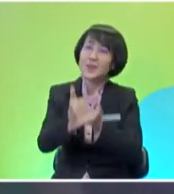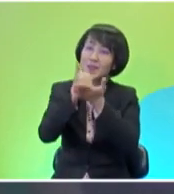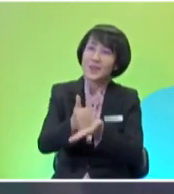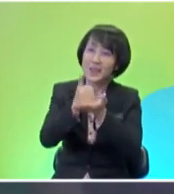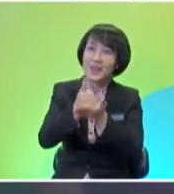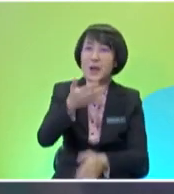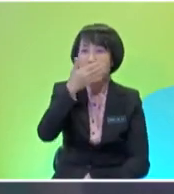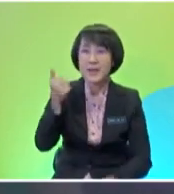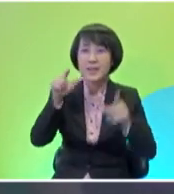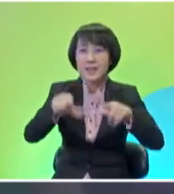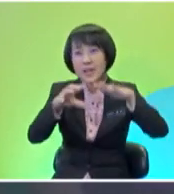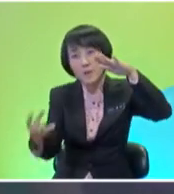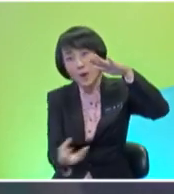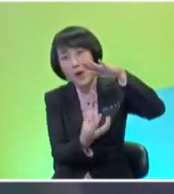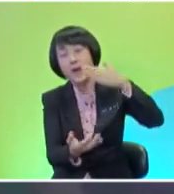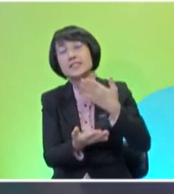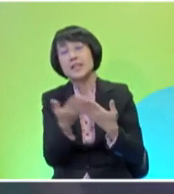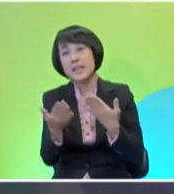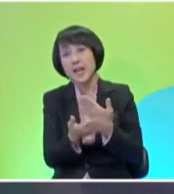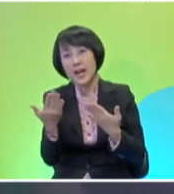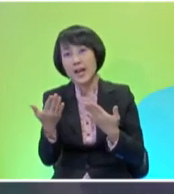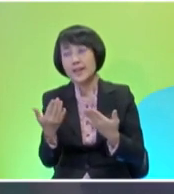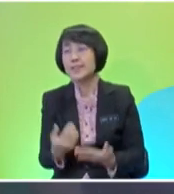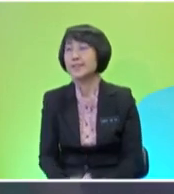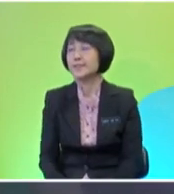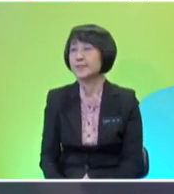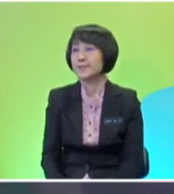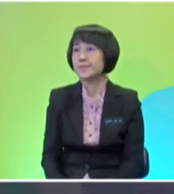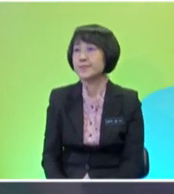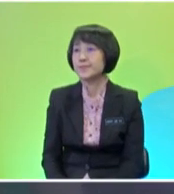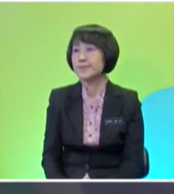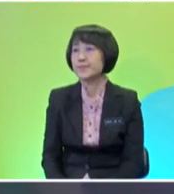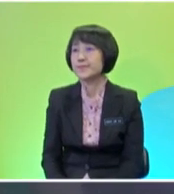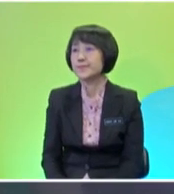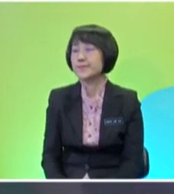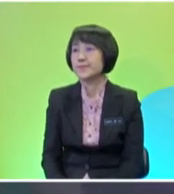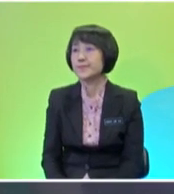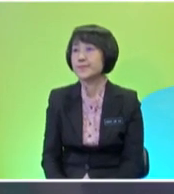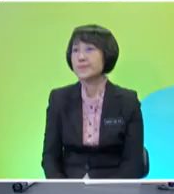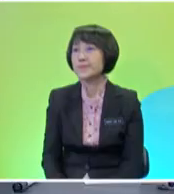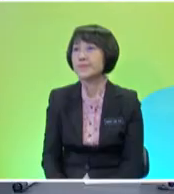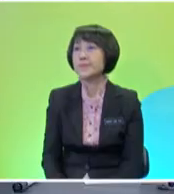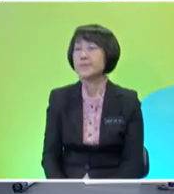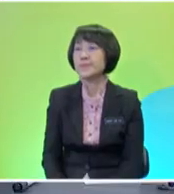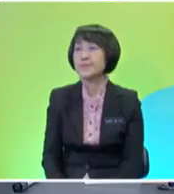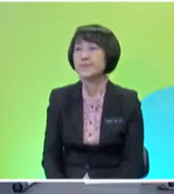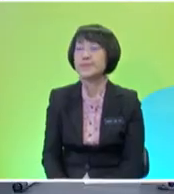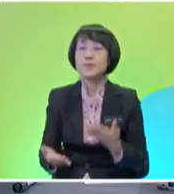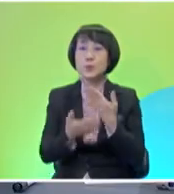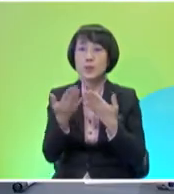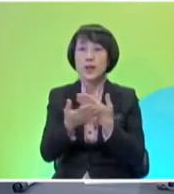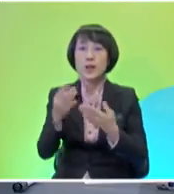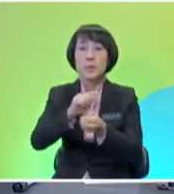pun dah tak dapat tolong. Dah tak boleh buat apa dah lah kat dalam. Tapi sebab itulah kita buat keluar di bahagian bawah ni untuk kita memudahkan pertukaran